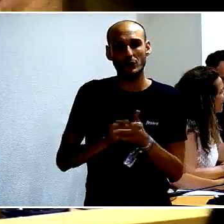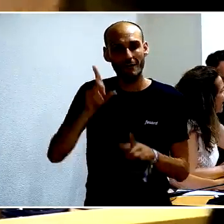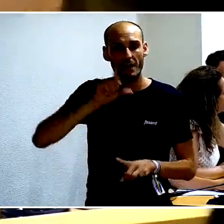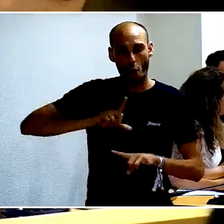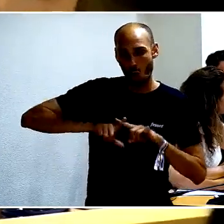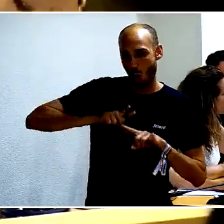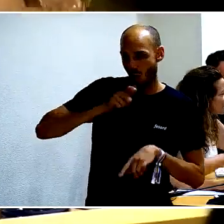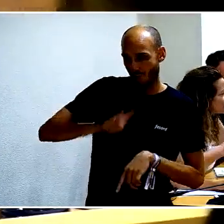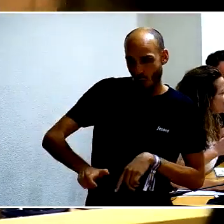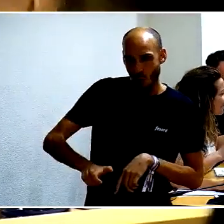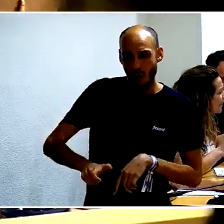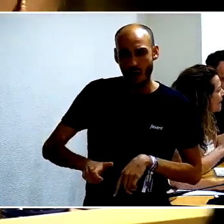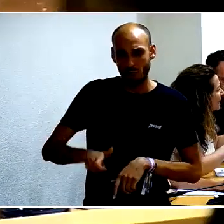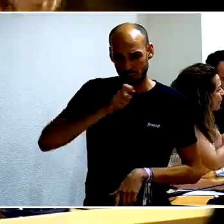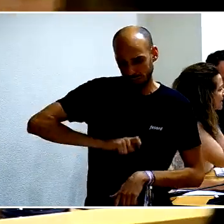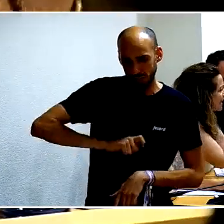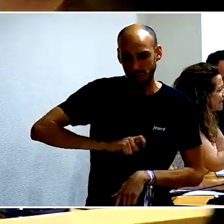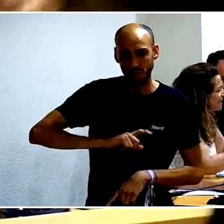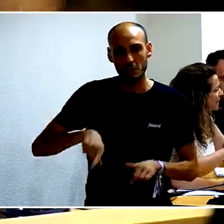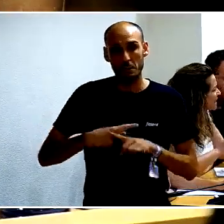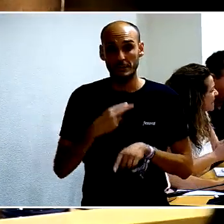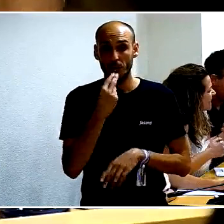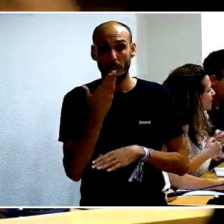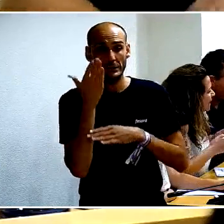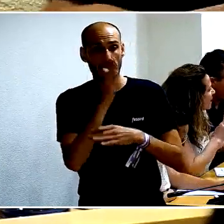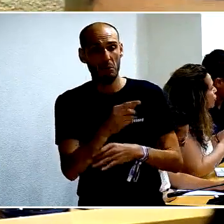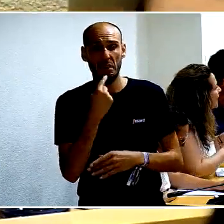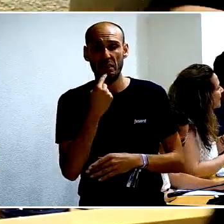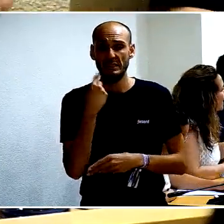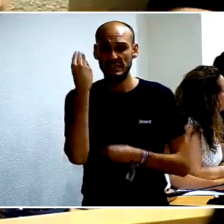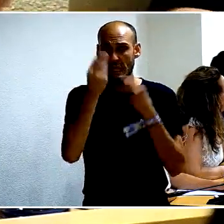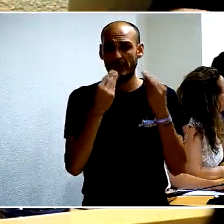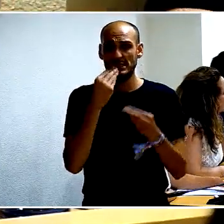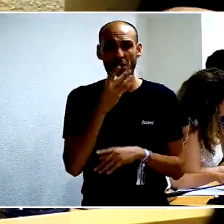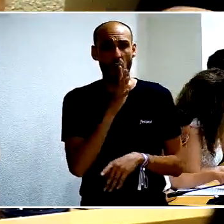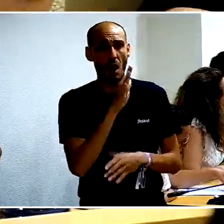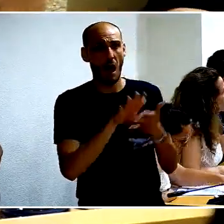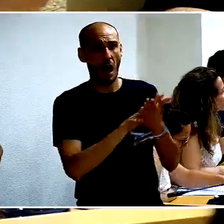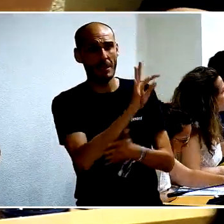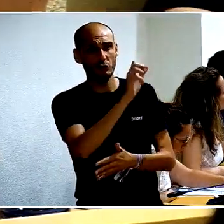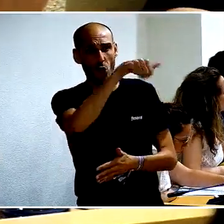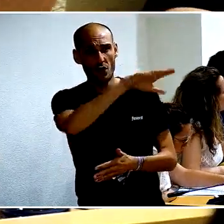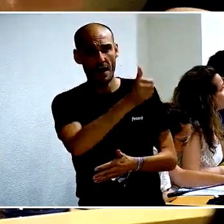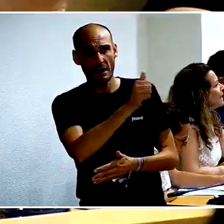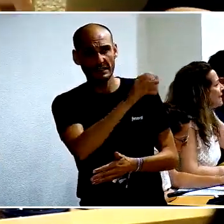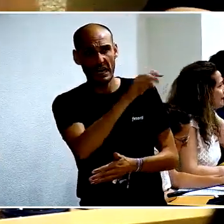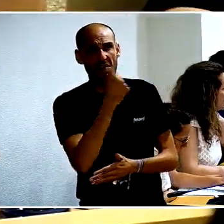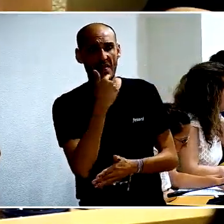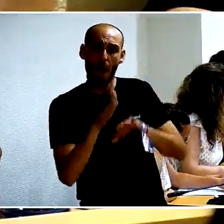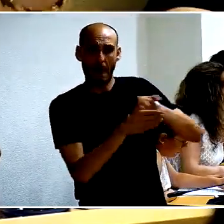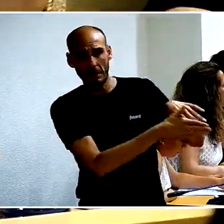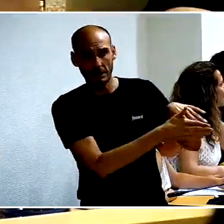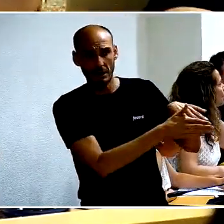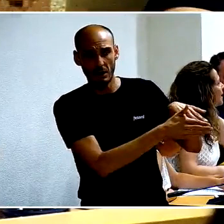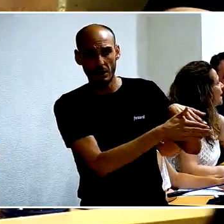al meu portaveu que es pensava que quan està dirigint-se a Tona Català que deixem a Tona Català un costaet, i Maribel